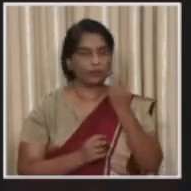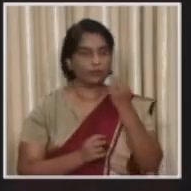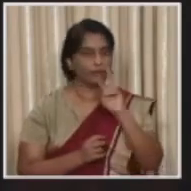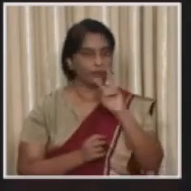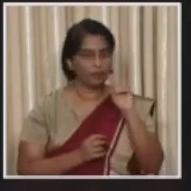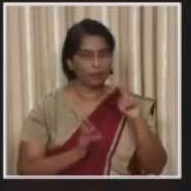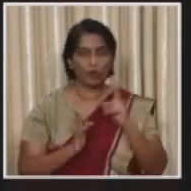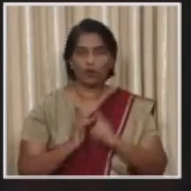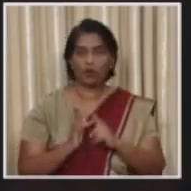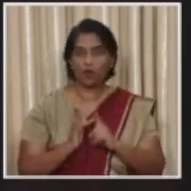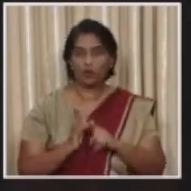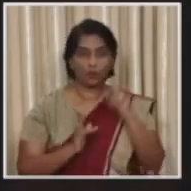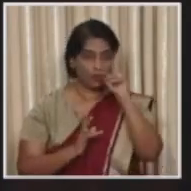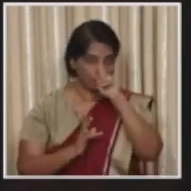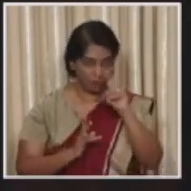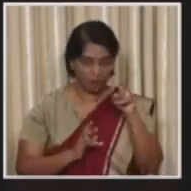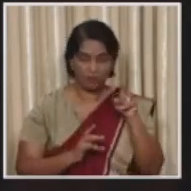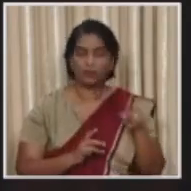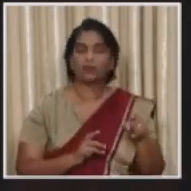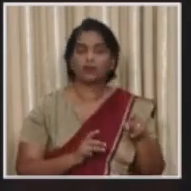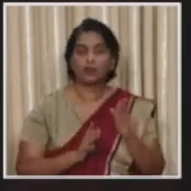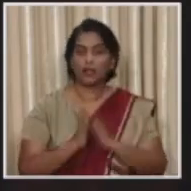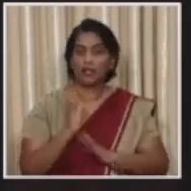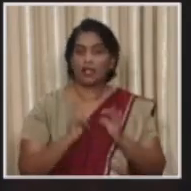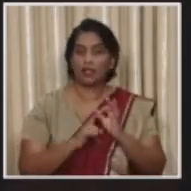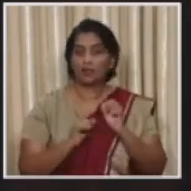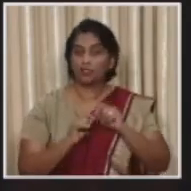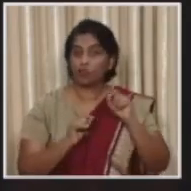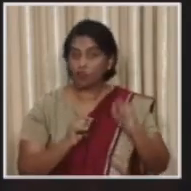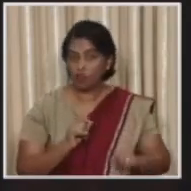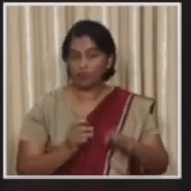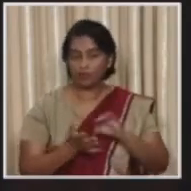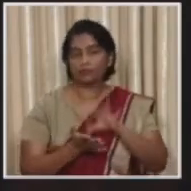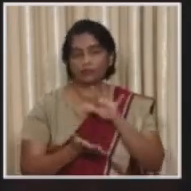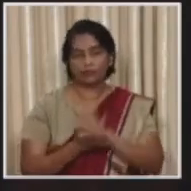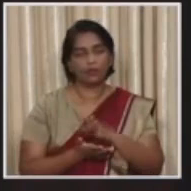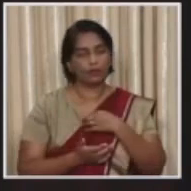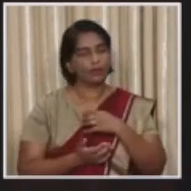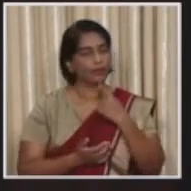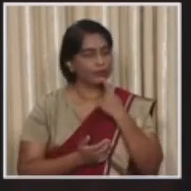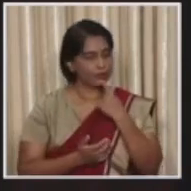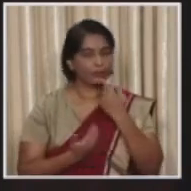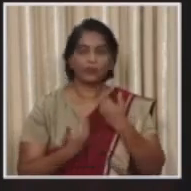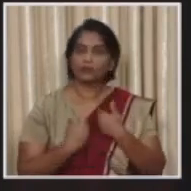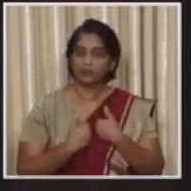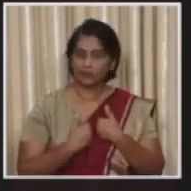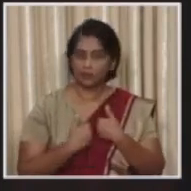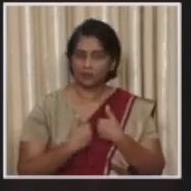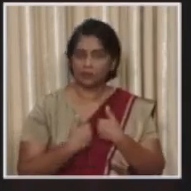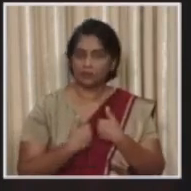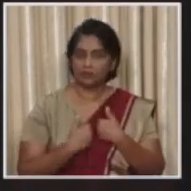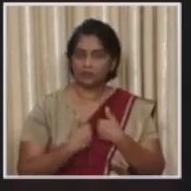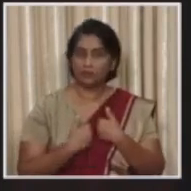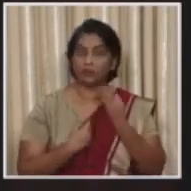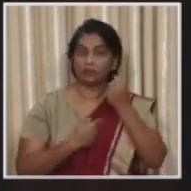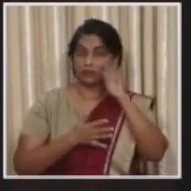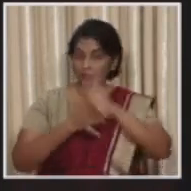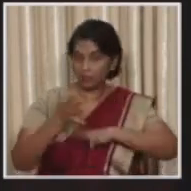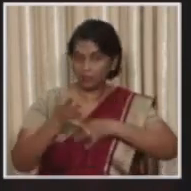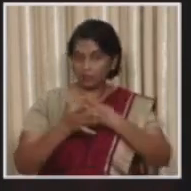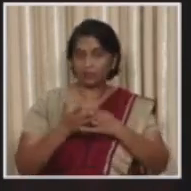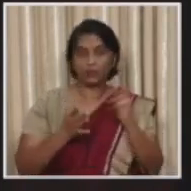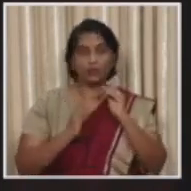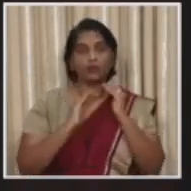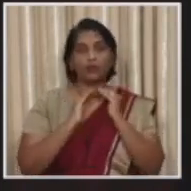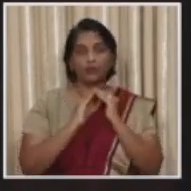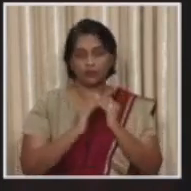2022 ඔක්තෝබර් මාසයේදී අමාත්‍ය මණ්ඩලයේ තීන්දුවක් ගත්තා. ඔව්, අපි අයවැය